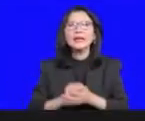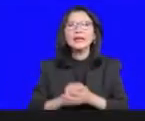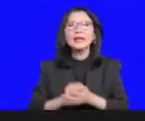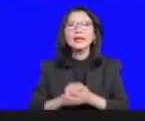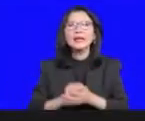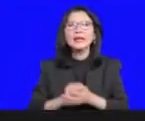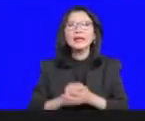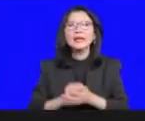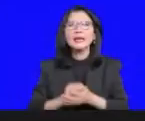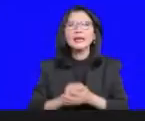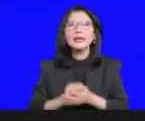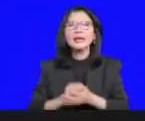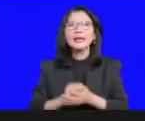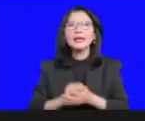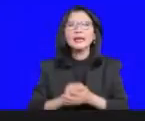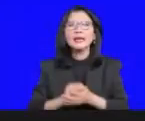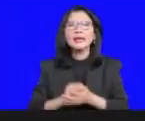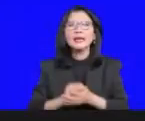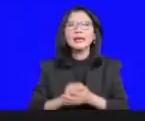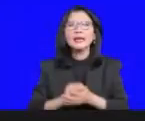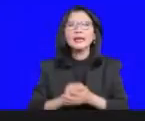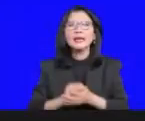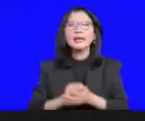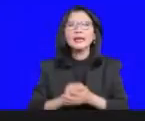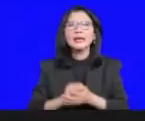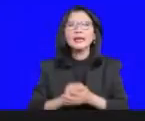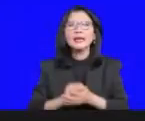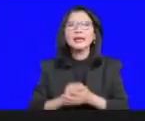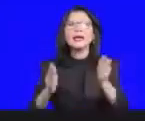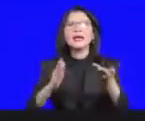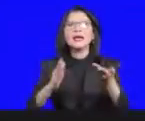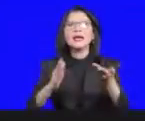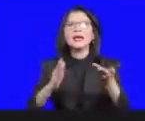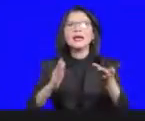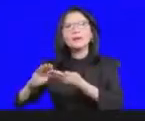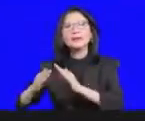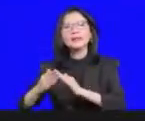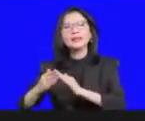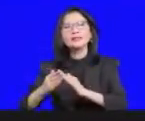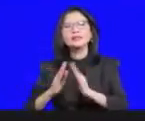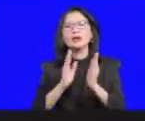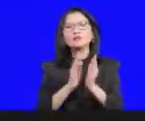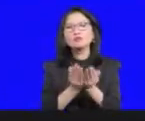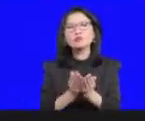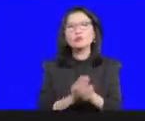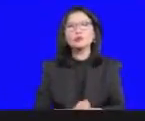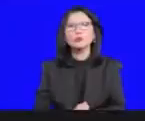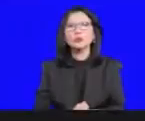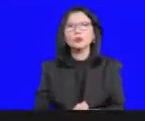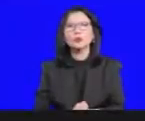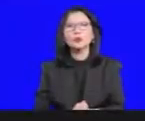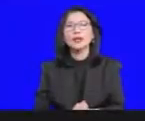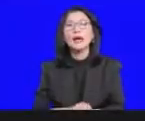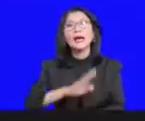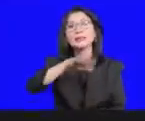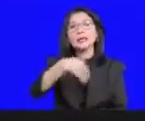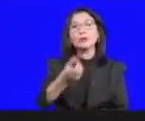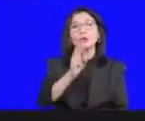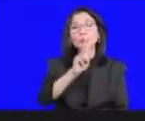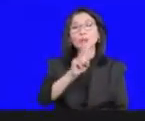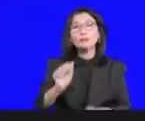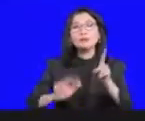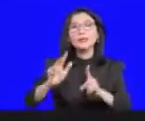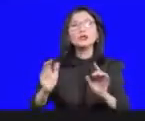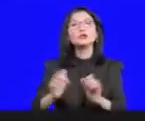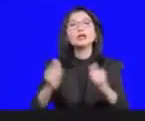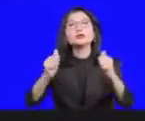Anak Usia Dini, Dinas Perpustakaan, serta Komunitas Pendongeng Kastil Imaji. Donita di tahun 2019